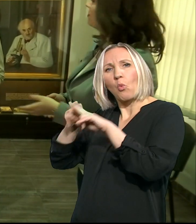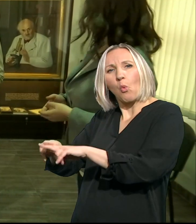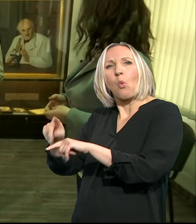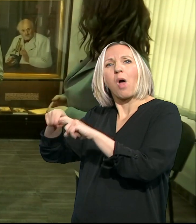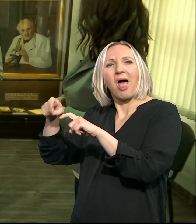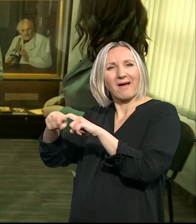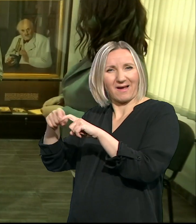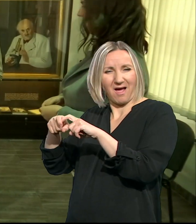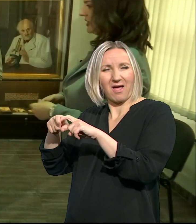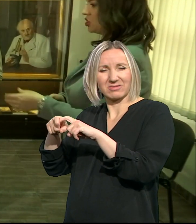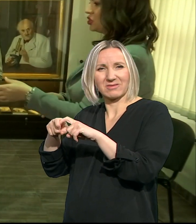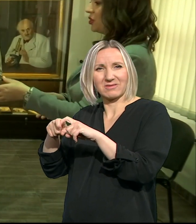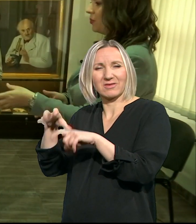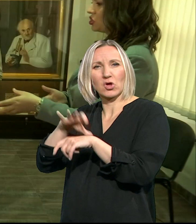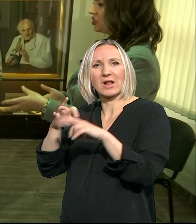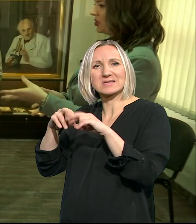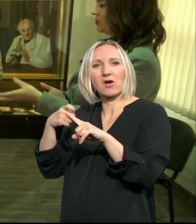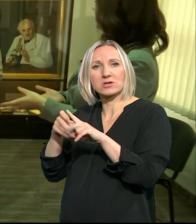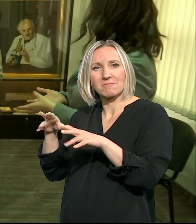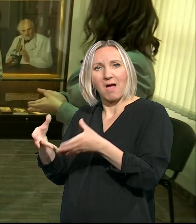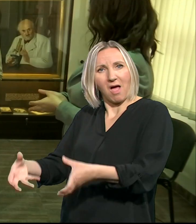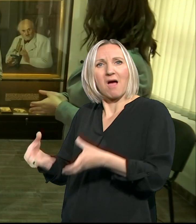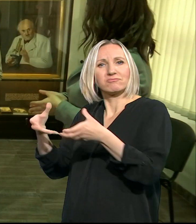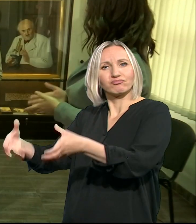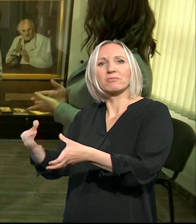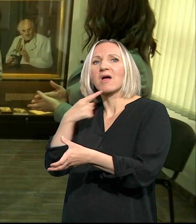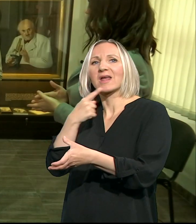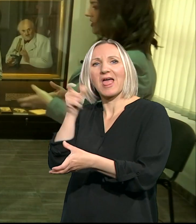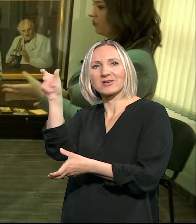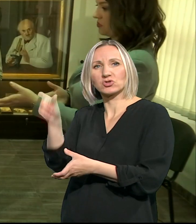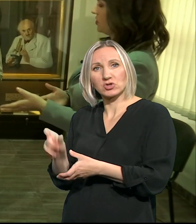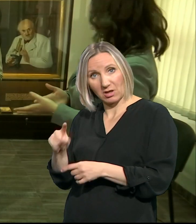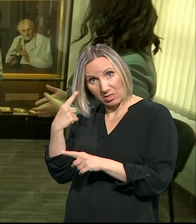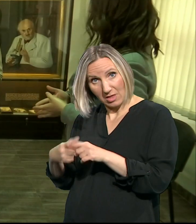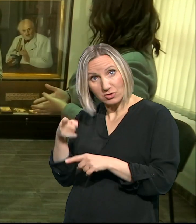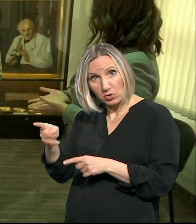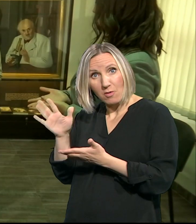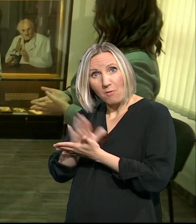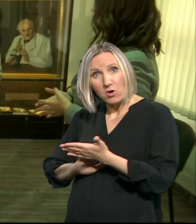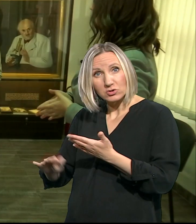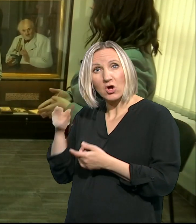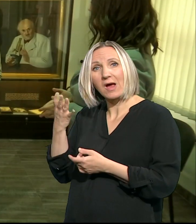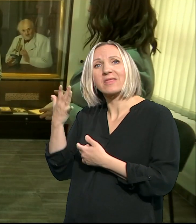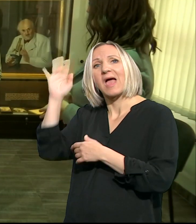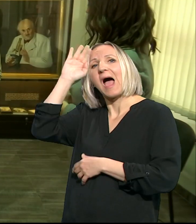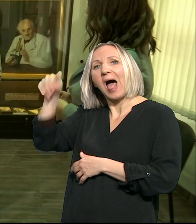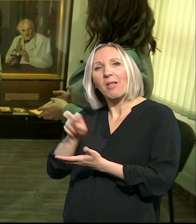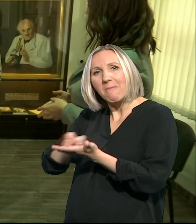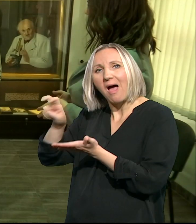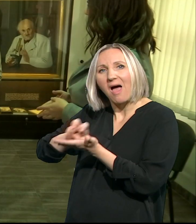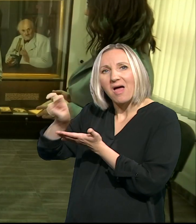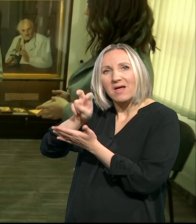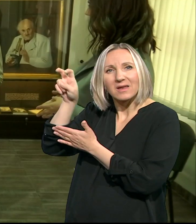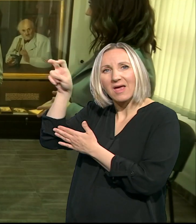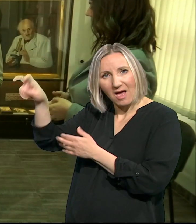njegov medicinski rečnik. Pa je li tačno da je on počeo neke od prvih pojmova da zapisuje i da formira ovaj rečnik prelazeći preko Albanije? To